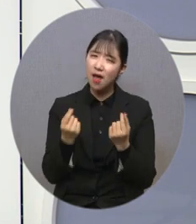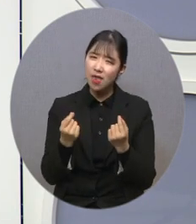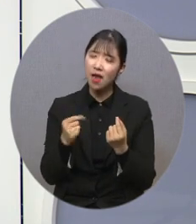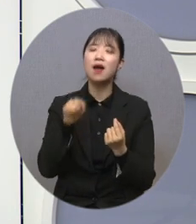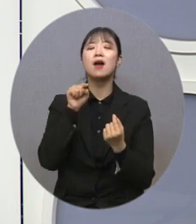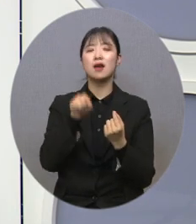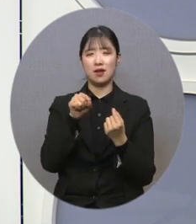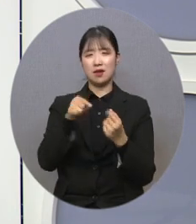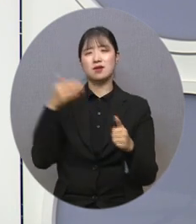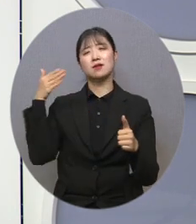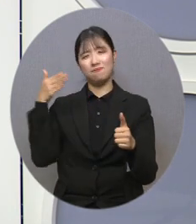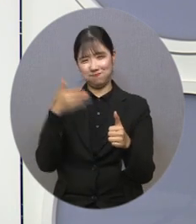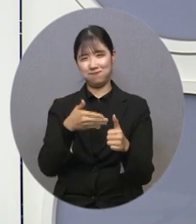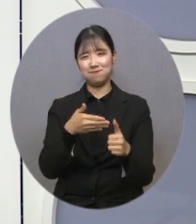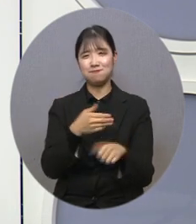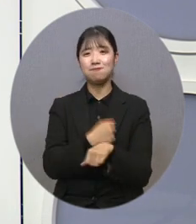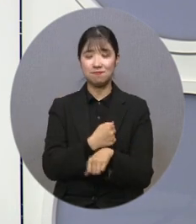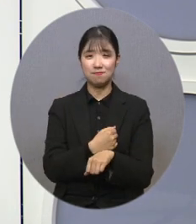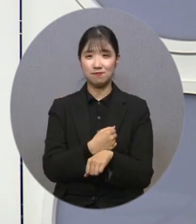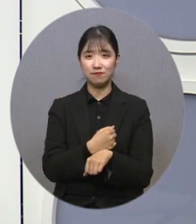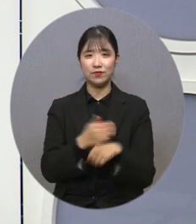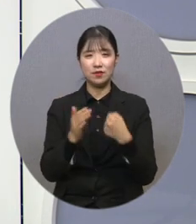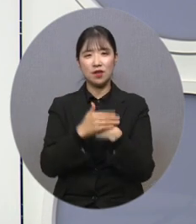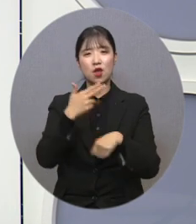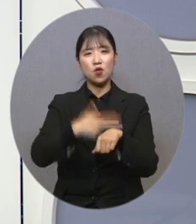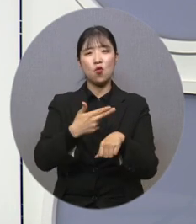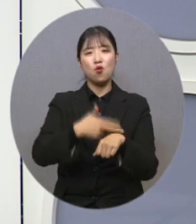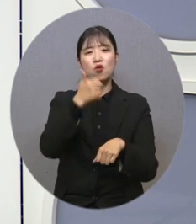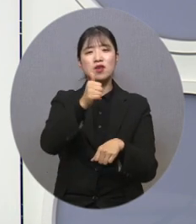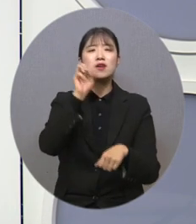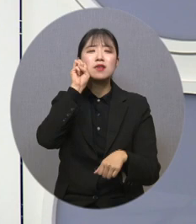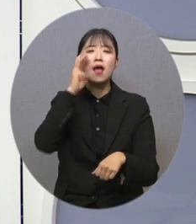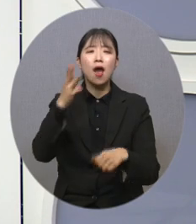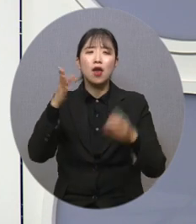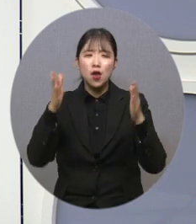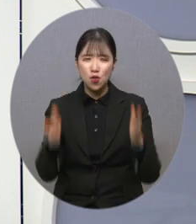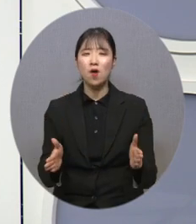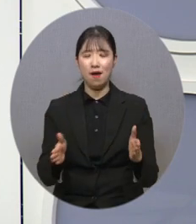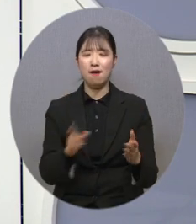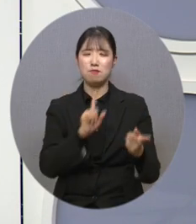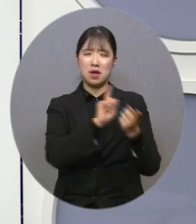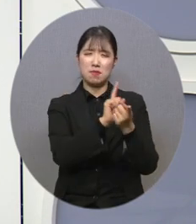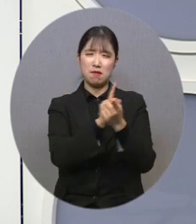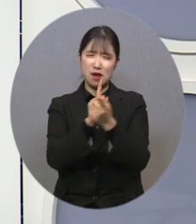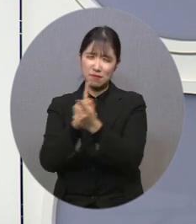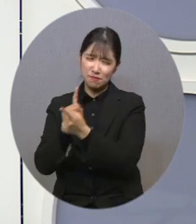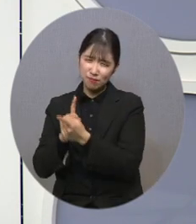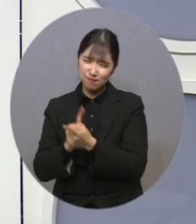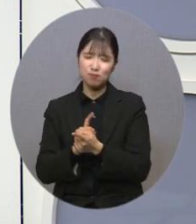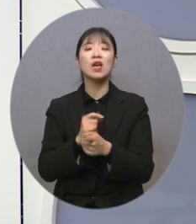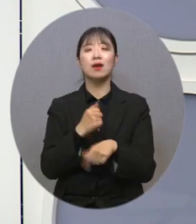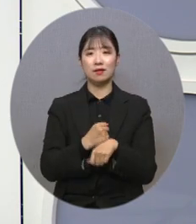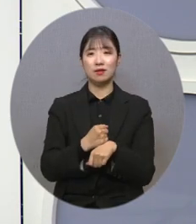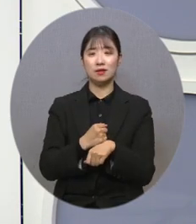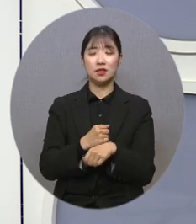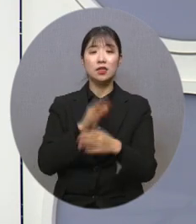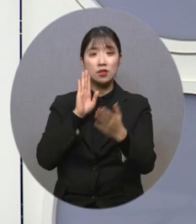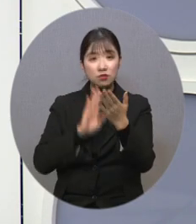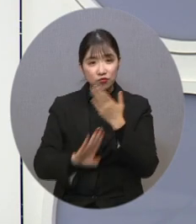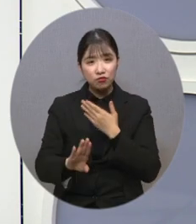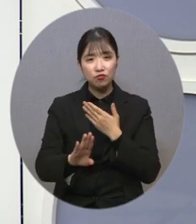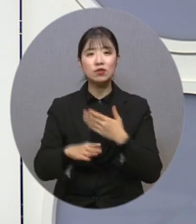부분에 치중을 해서 거의 교수님들을 한 3개월에 걸쳐서 한 분 한 분 다 만나 뵙고요. 그 이후에